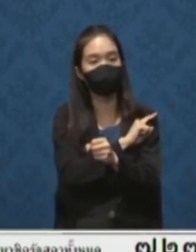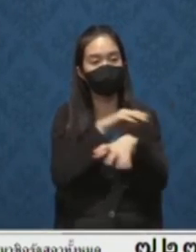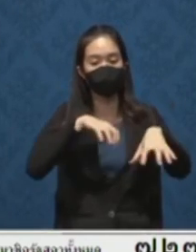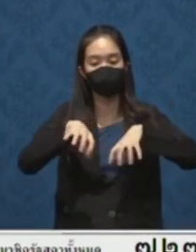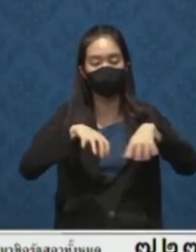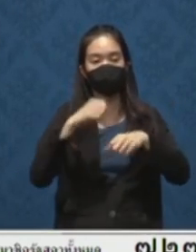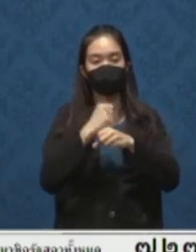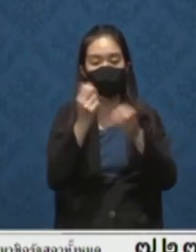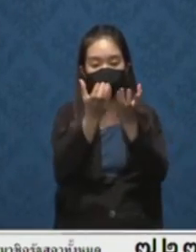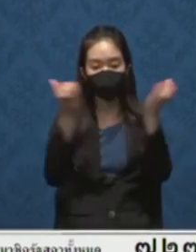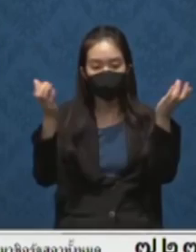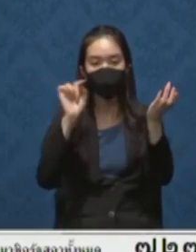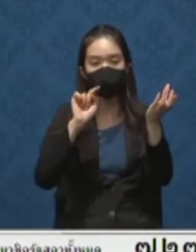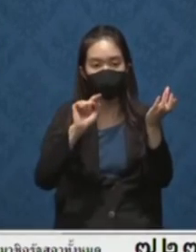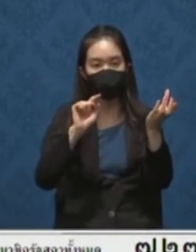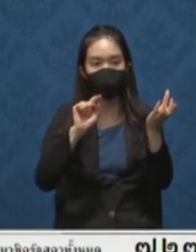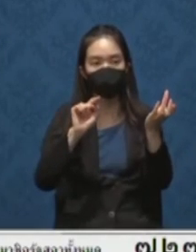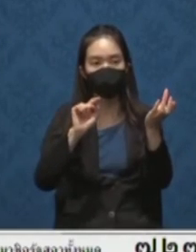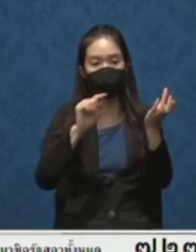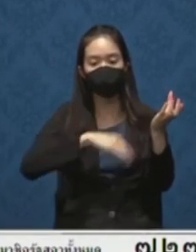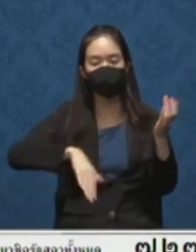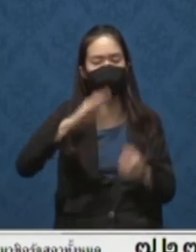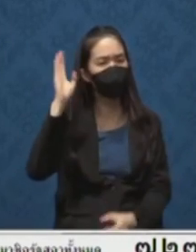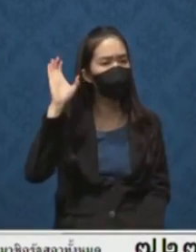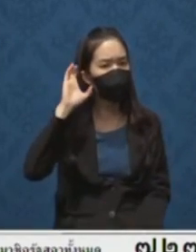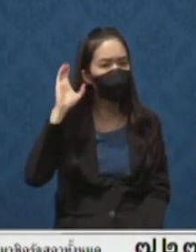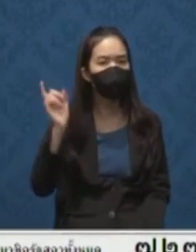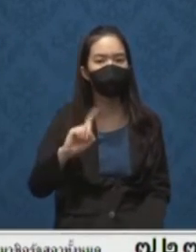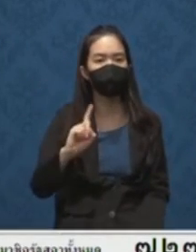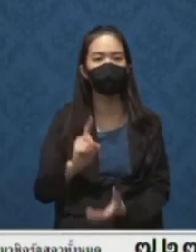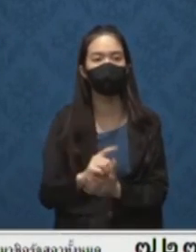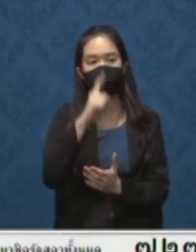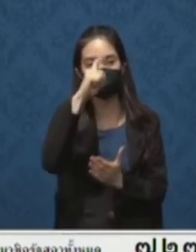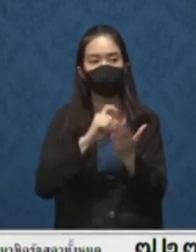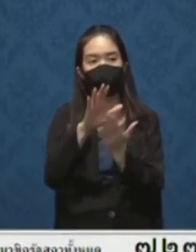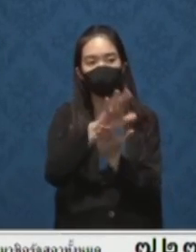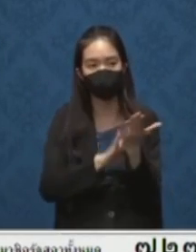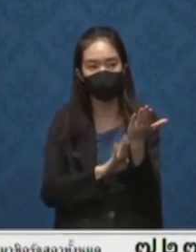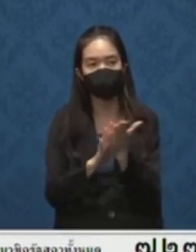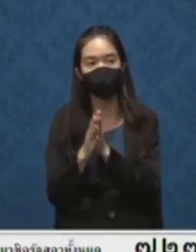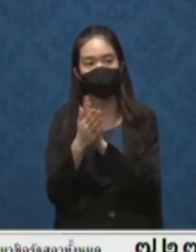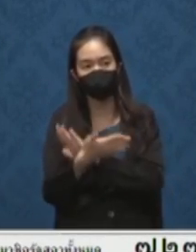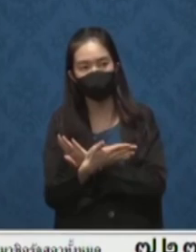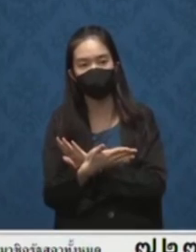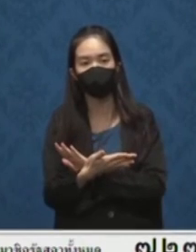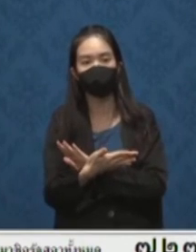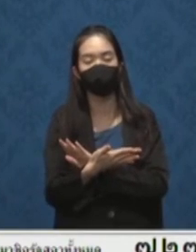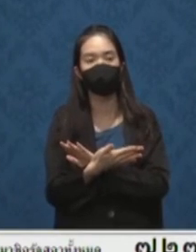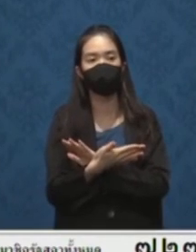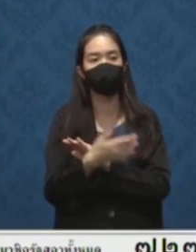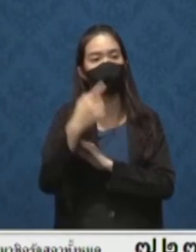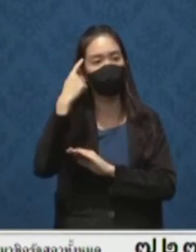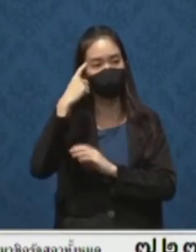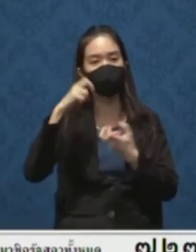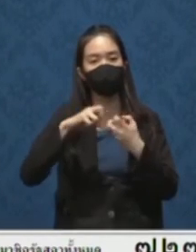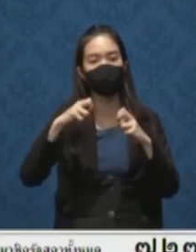มี ความ เชื่อ ว่าการ ปฏิ รูป ประเทศ เท่า นั้น ที่ จะ เป็น การยุ ติ ความ ขั